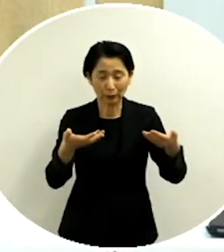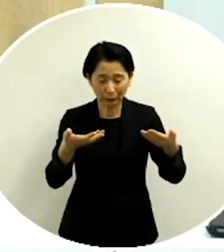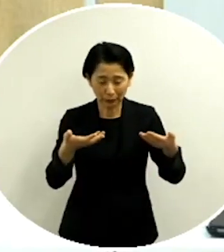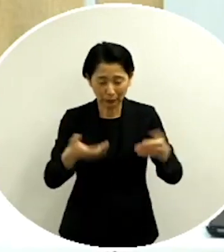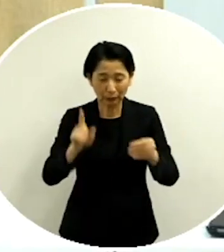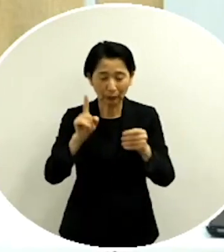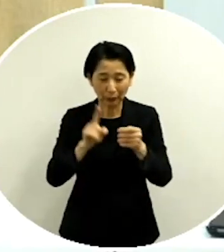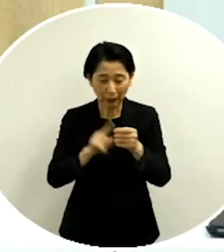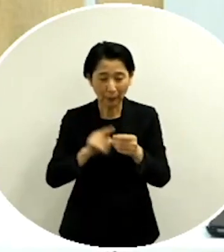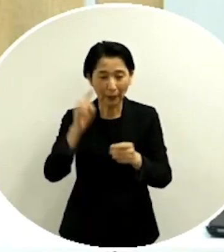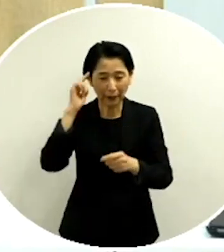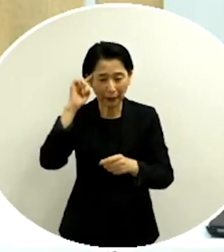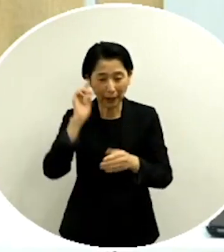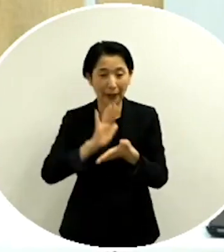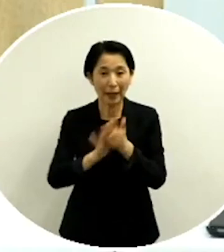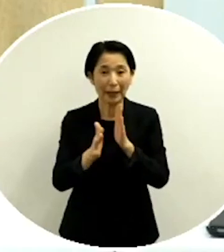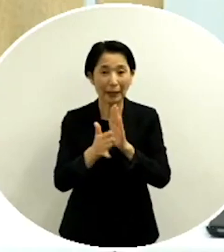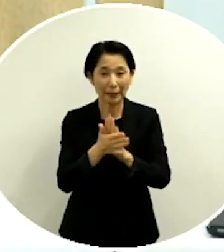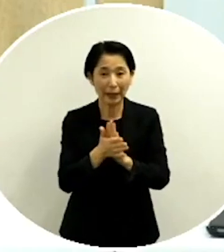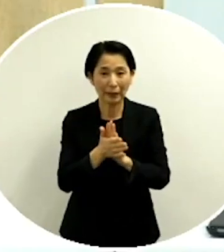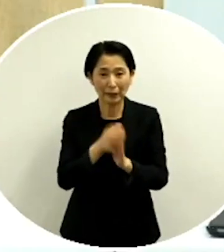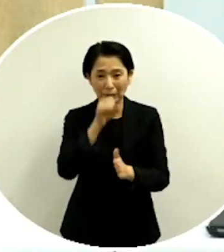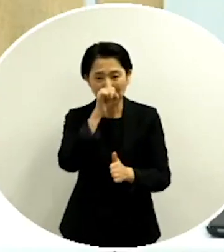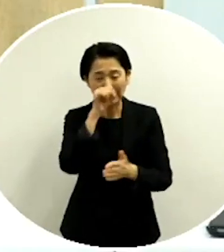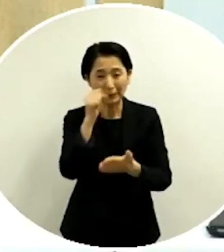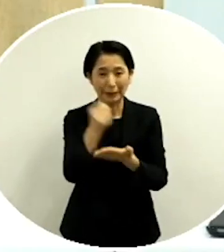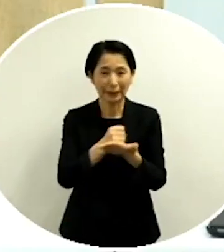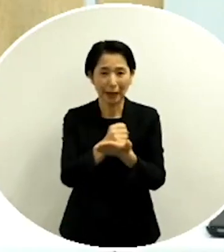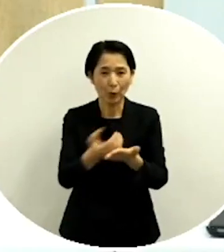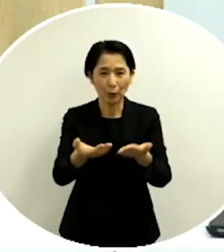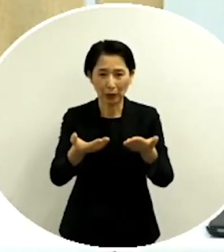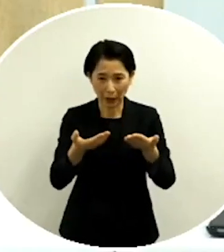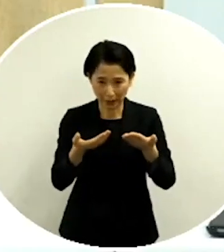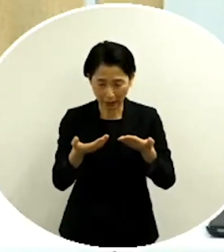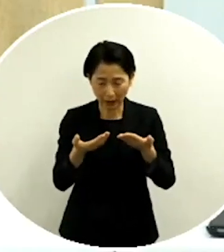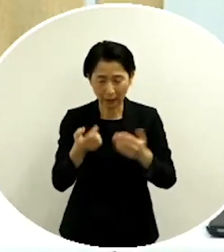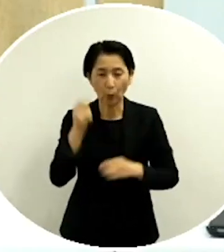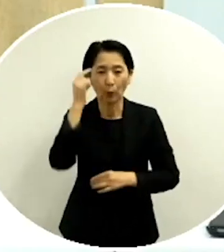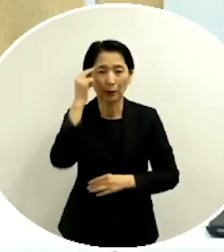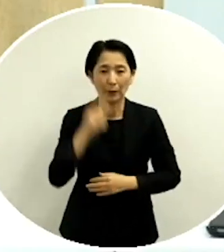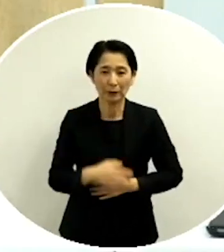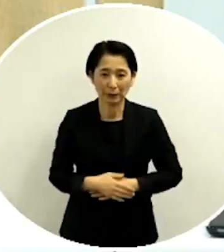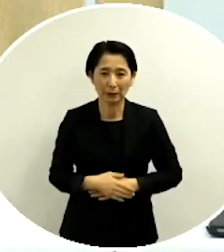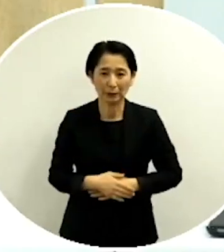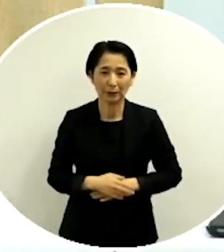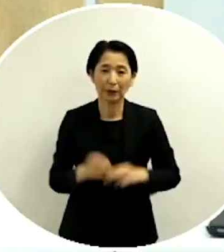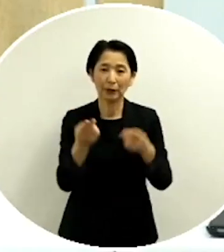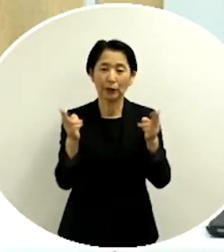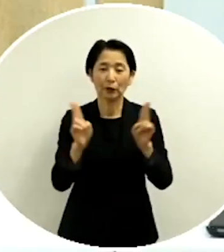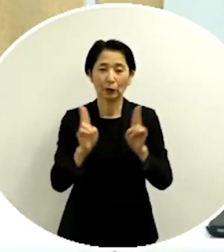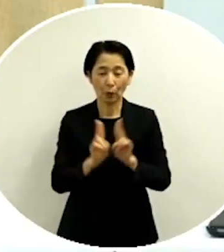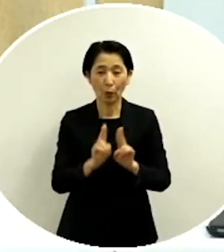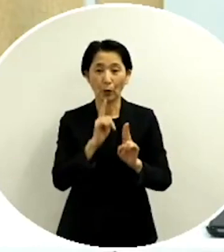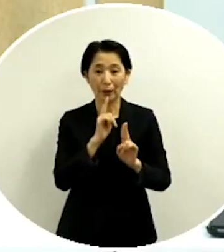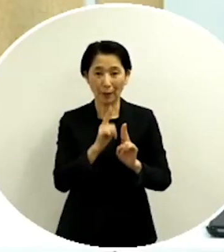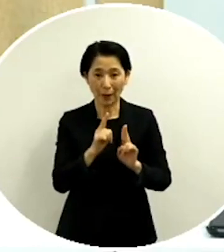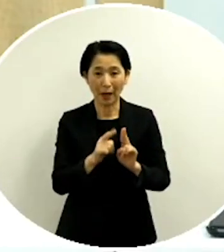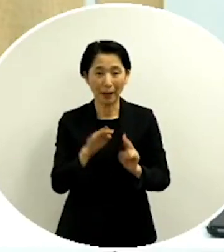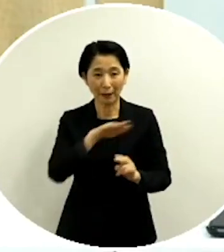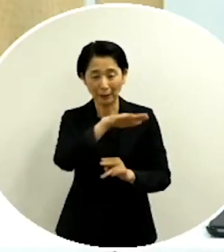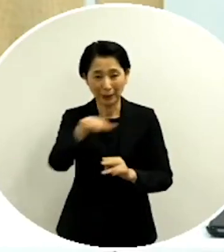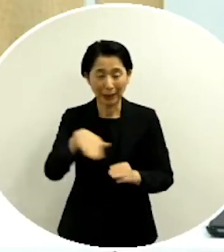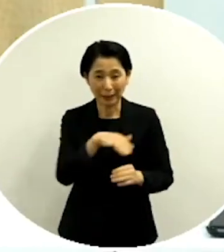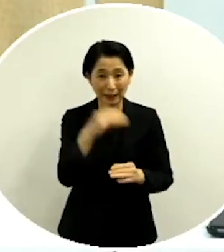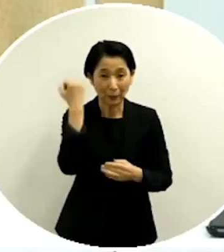考え直す本当に機会を頂いたというふうにあの思っております政党といういうのは皆さんの意見を